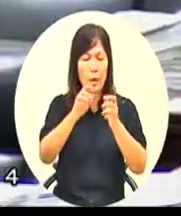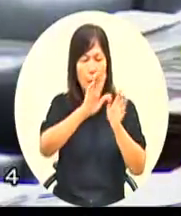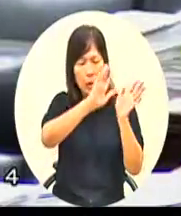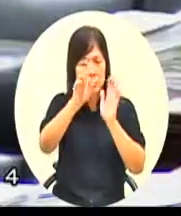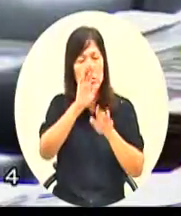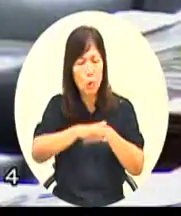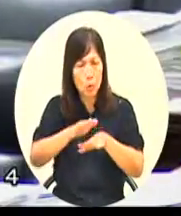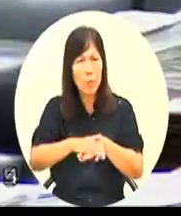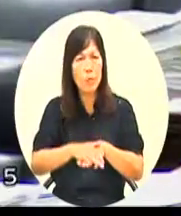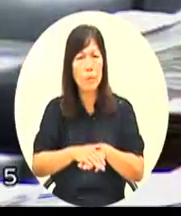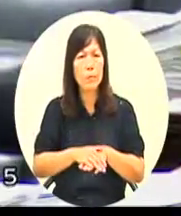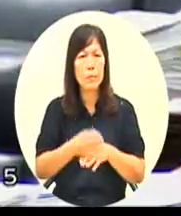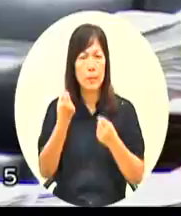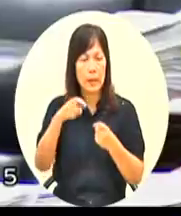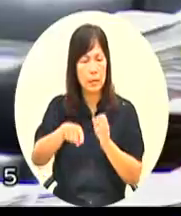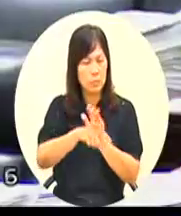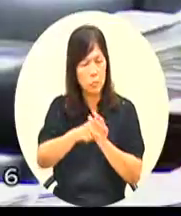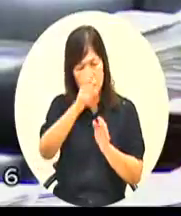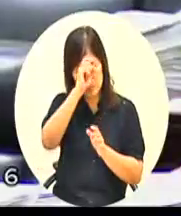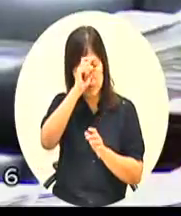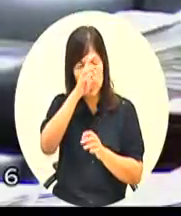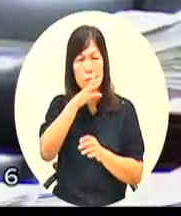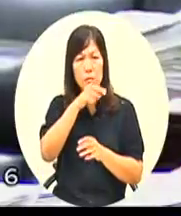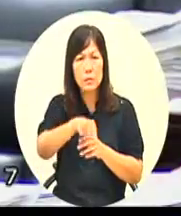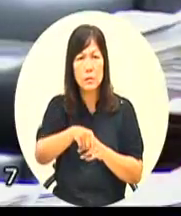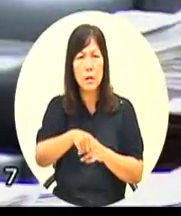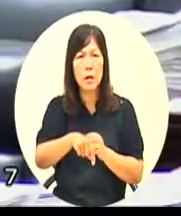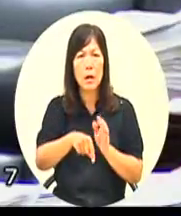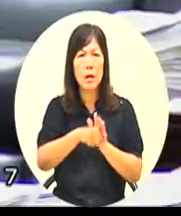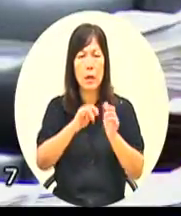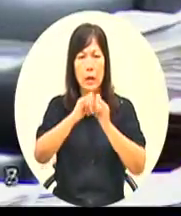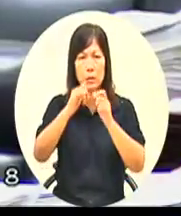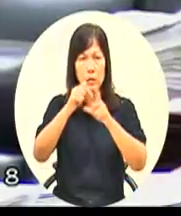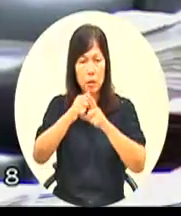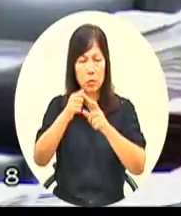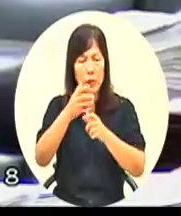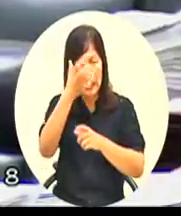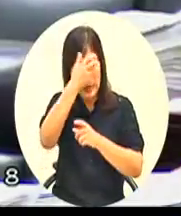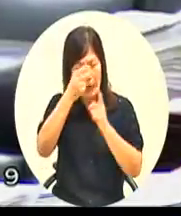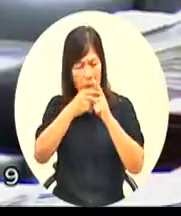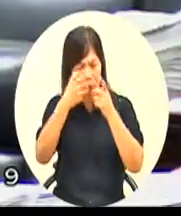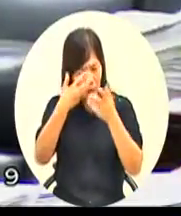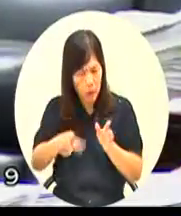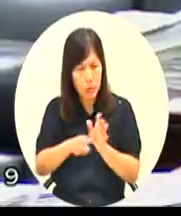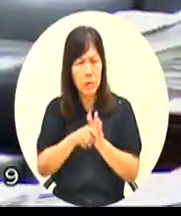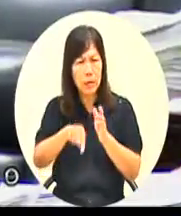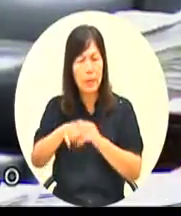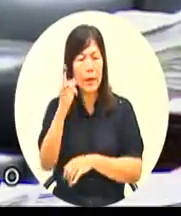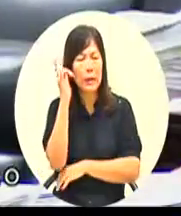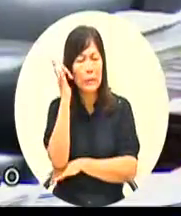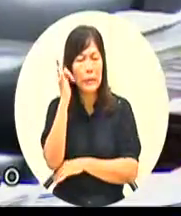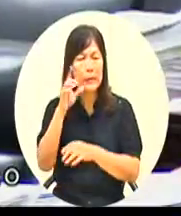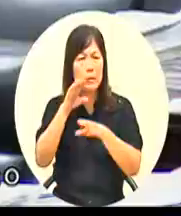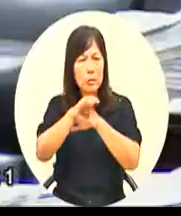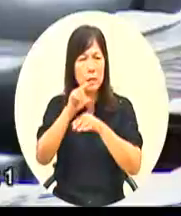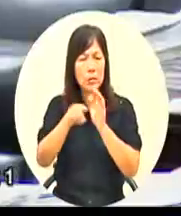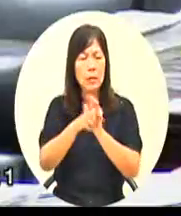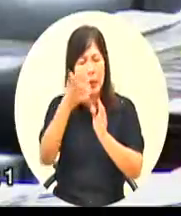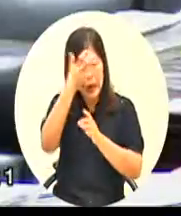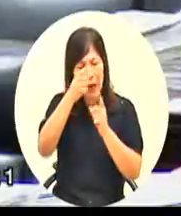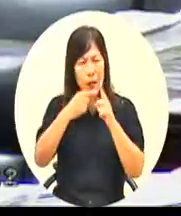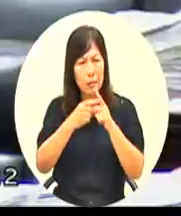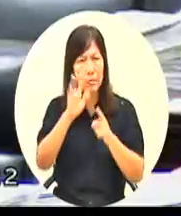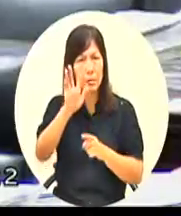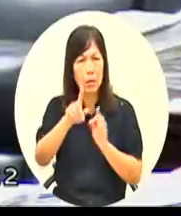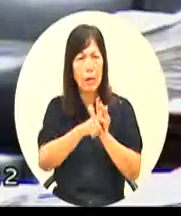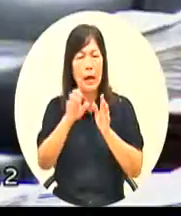但是我是在这边给你们建议哈，因为我们那边社区长辈很多，会搭公车的大概都是老弱妇孺。那你说那